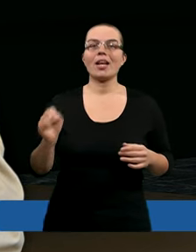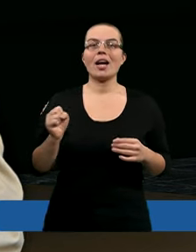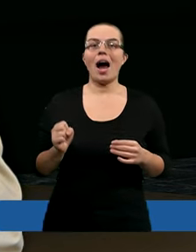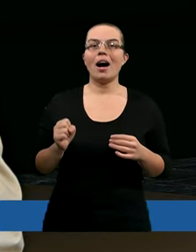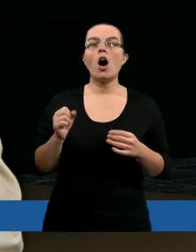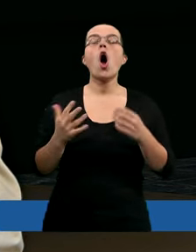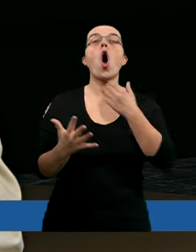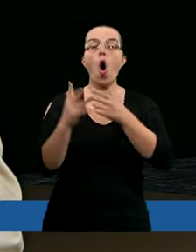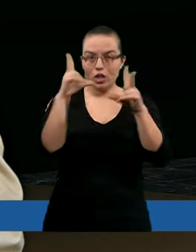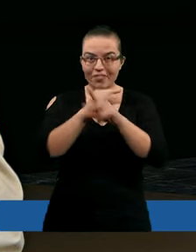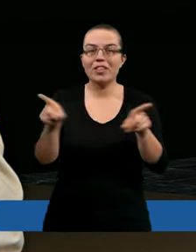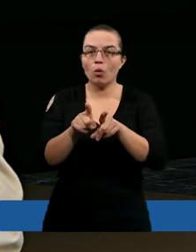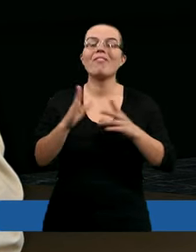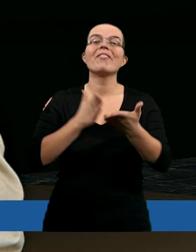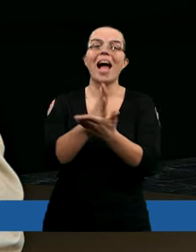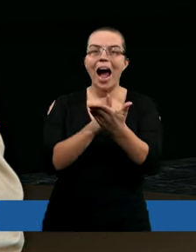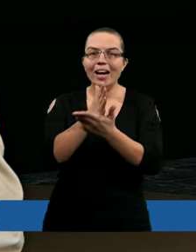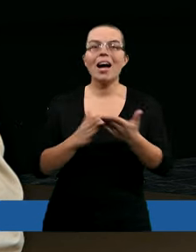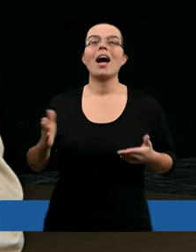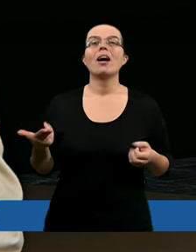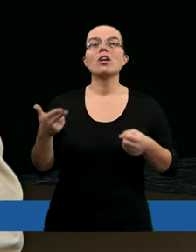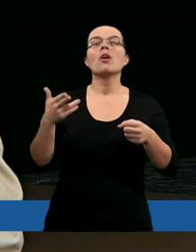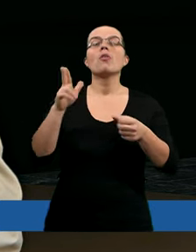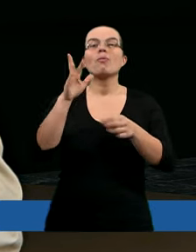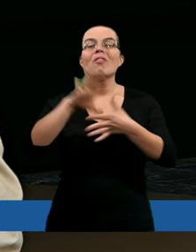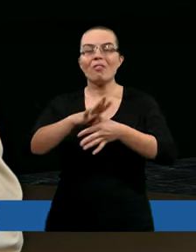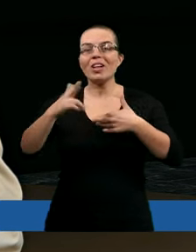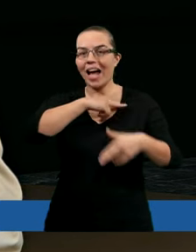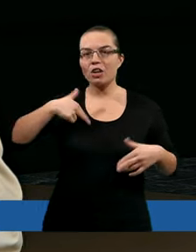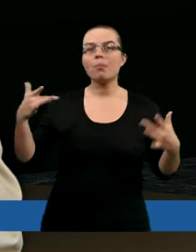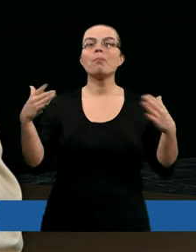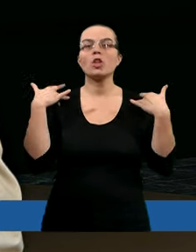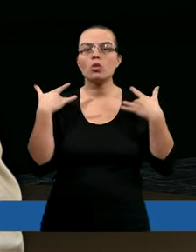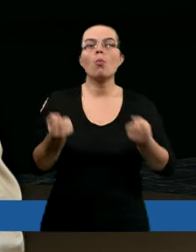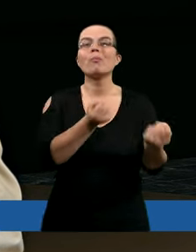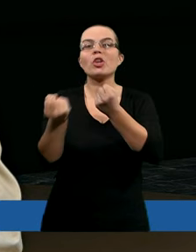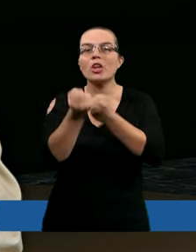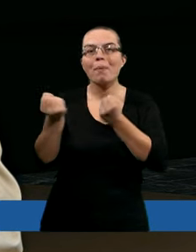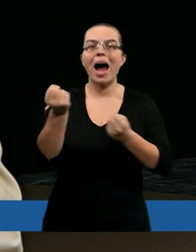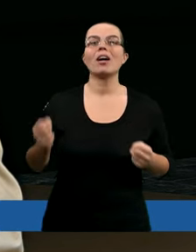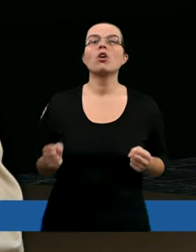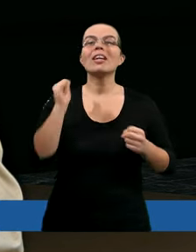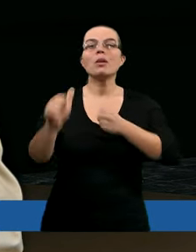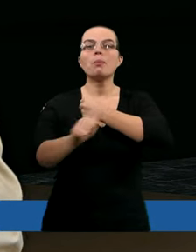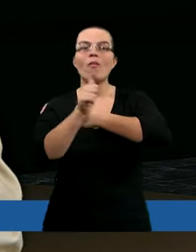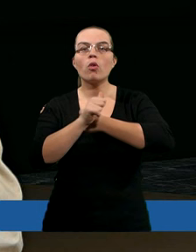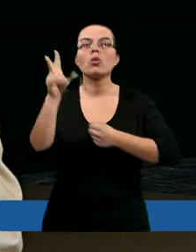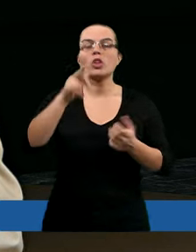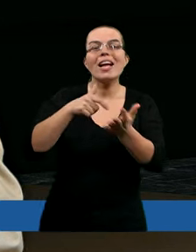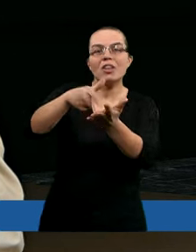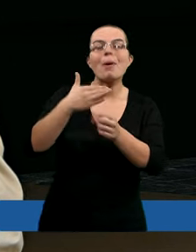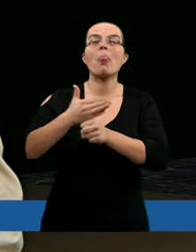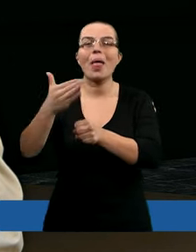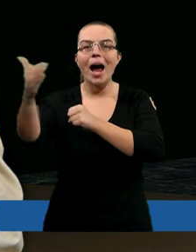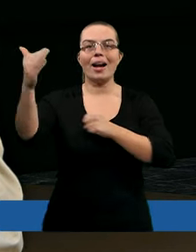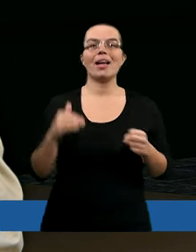oczywiście wiara trzymają nas w przeżyciu, trzymają, powodują, że idziemy dalej,